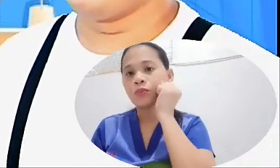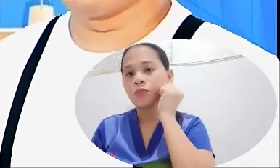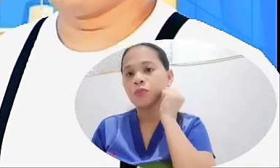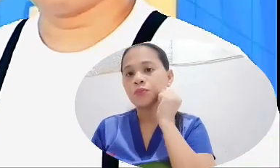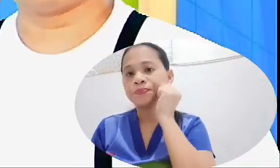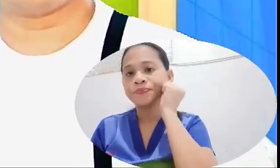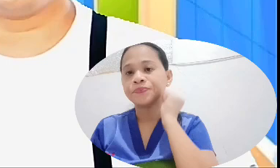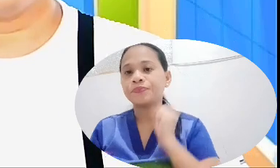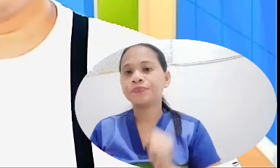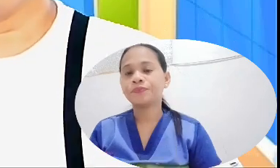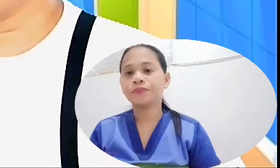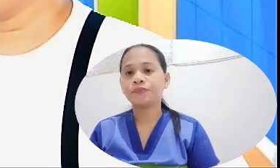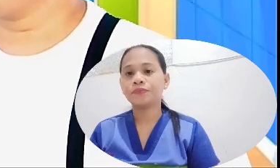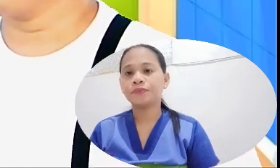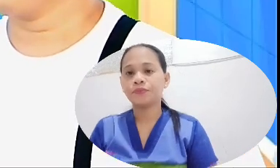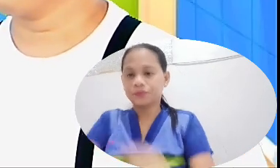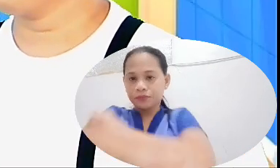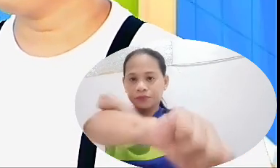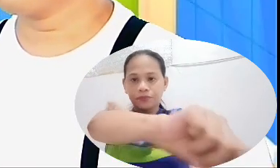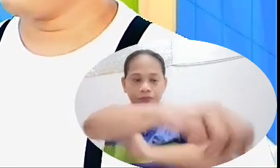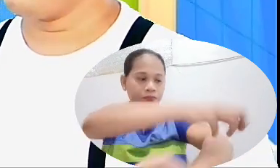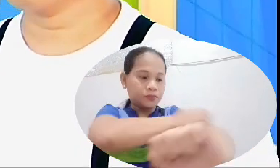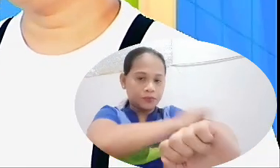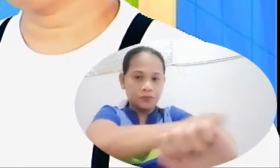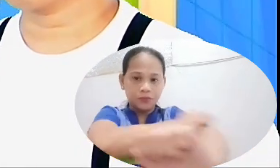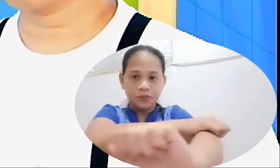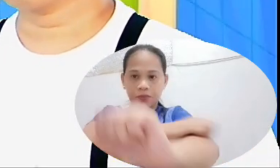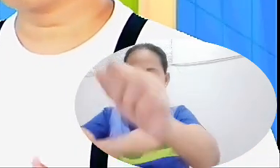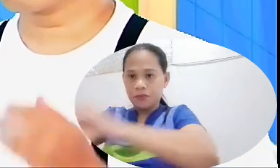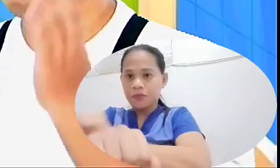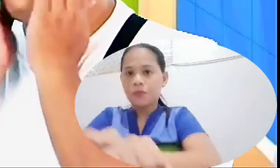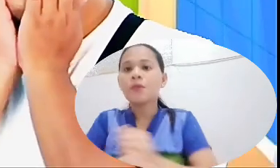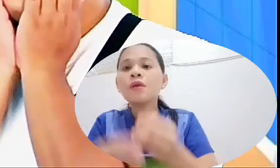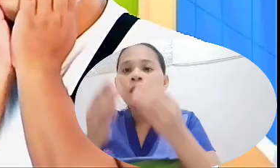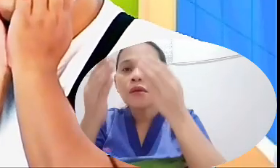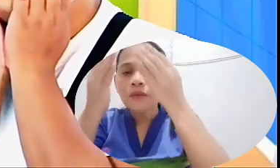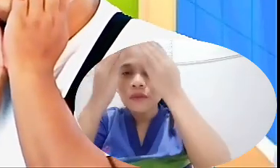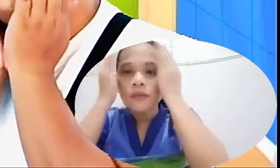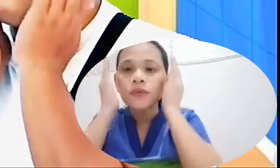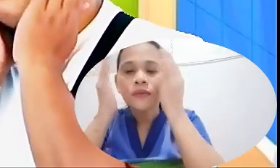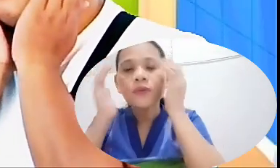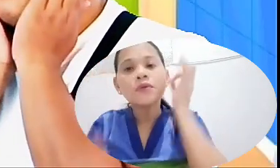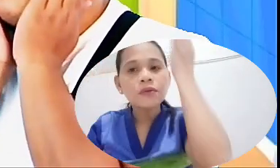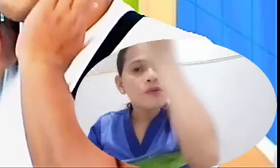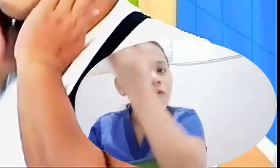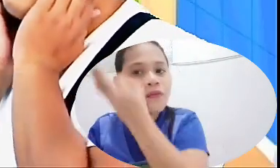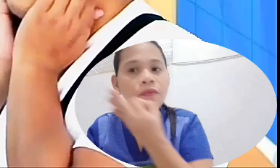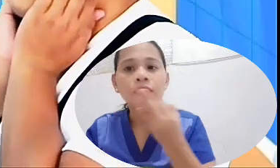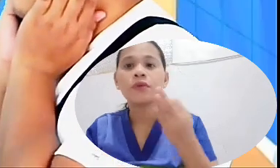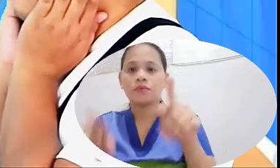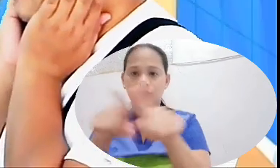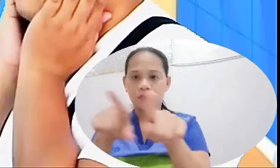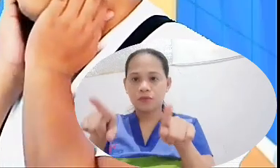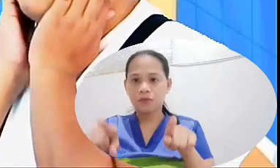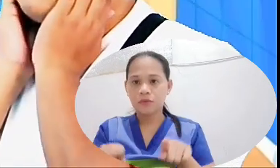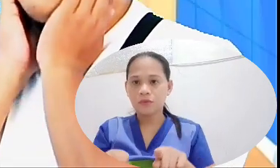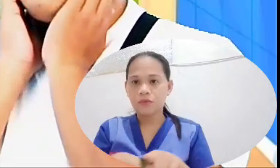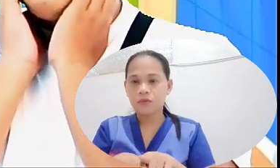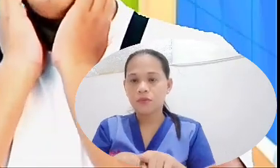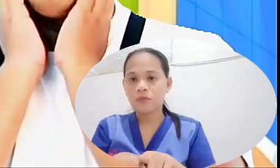ay kukuskusin mo ng marahan ang iyong mukha. At ito ay iyong